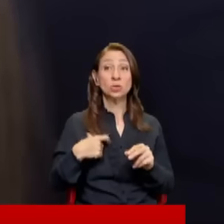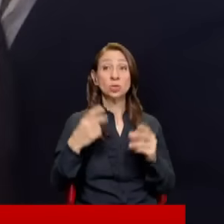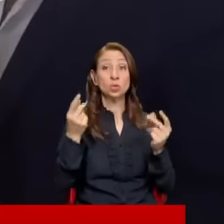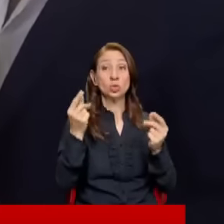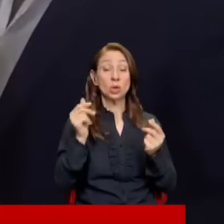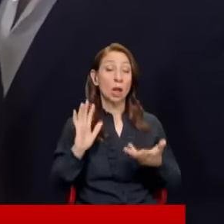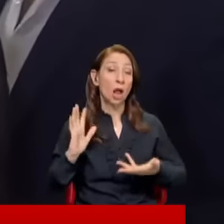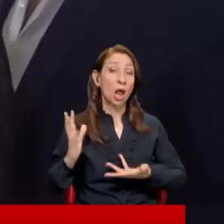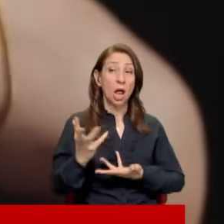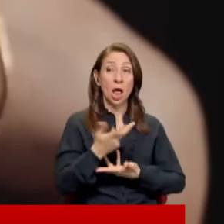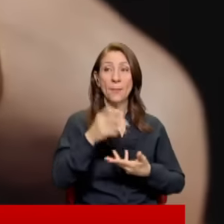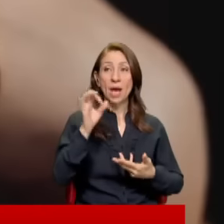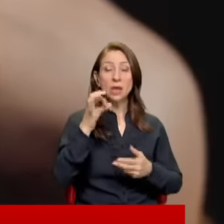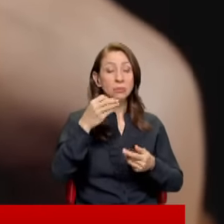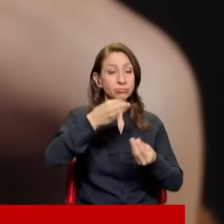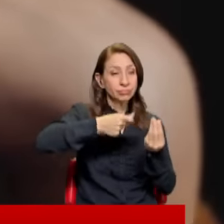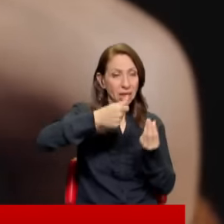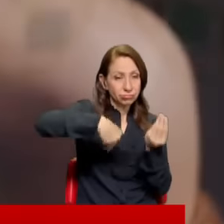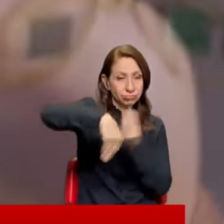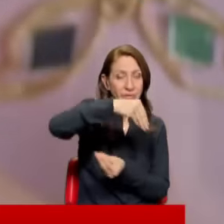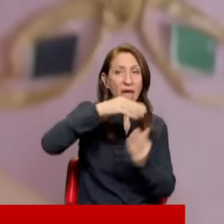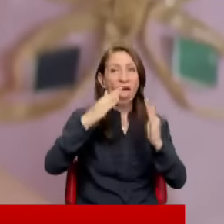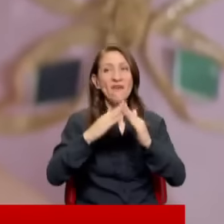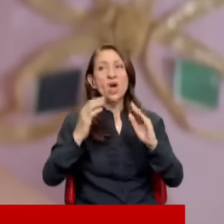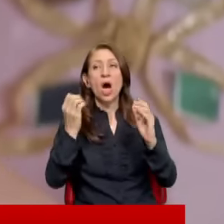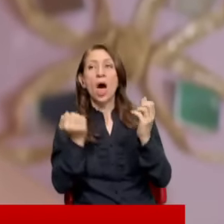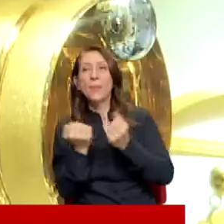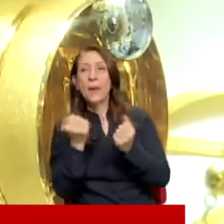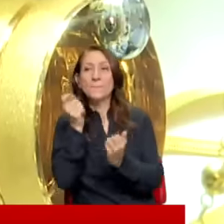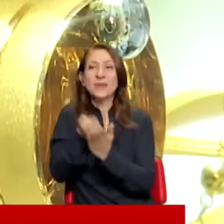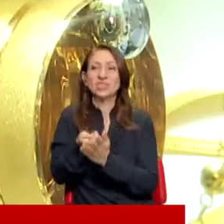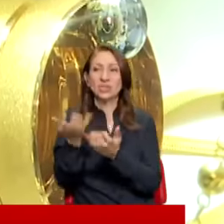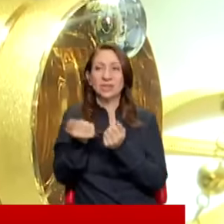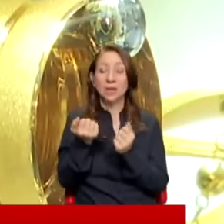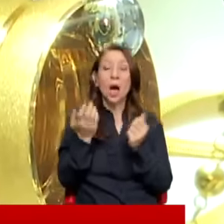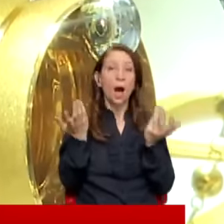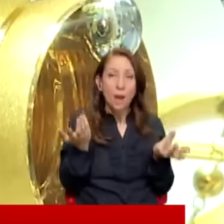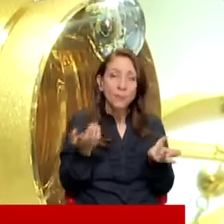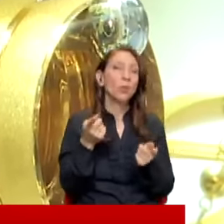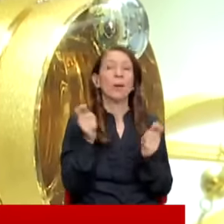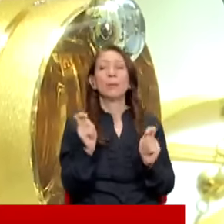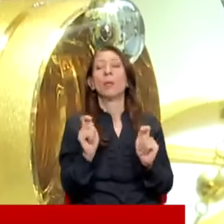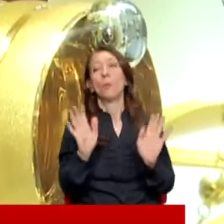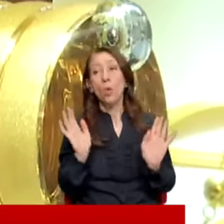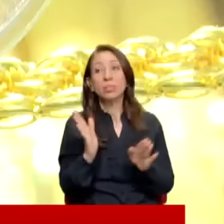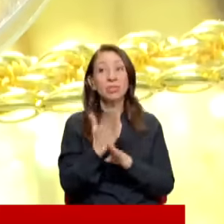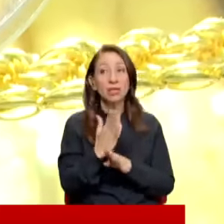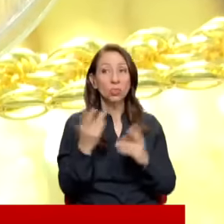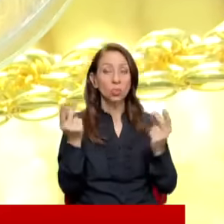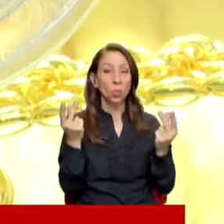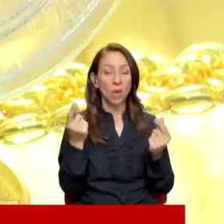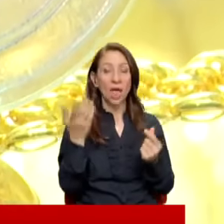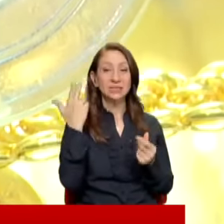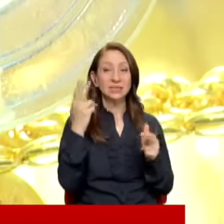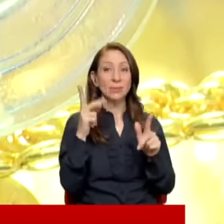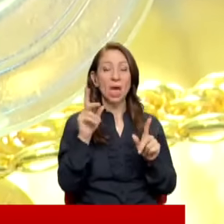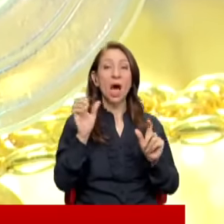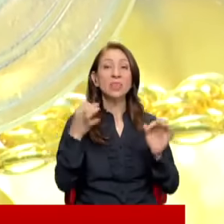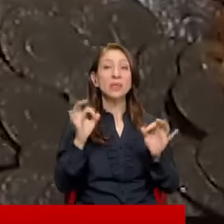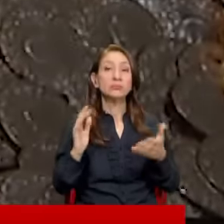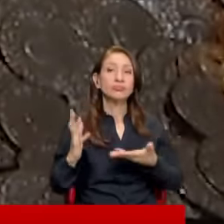düğünde toplanan altınlar bozdurulur ev ya da otomobil peşinatı yapılırdı artık o da yapılamıyor Çünkü düğünlerde eskisi